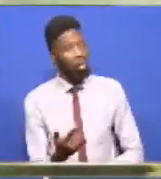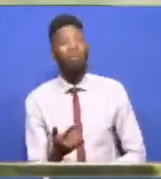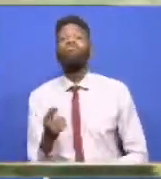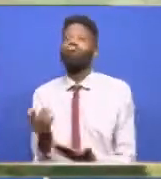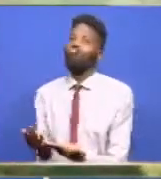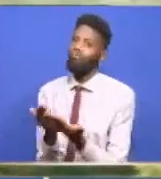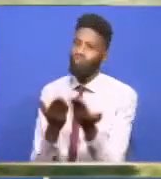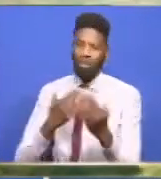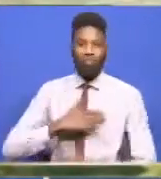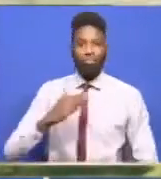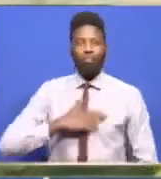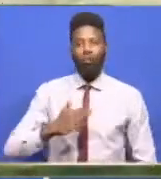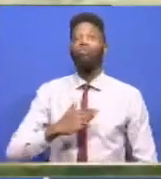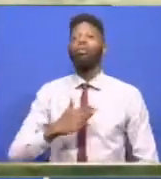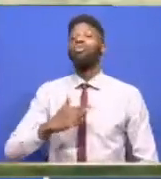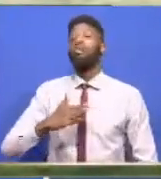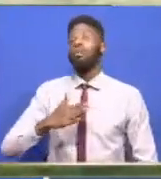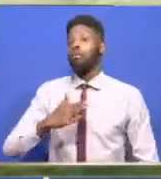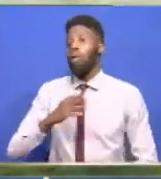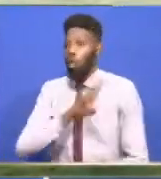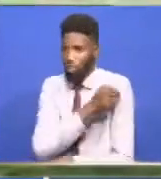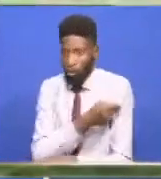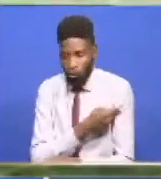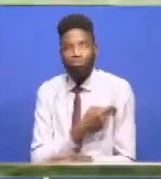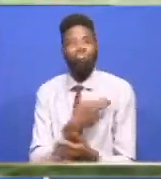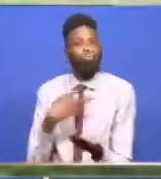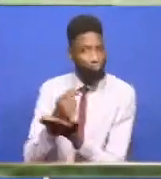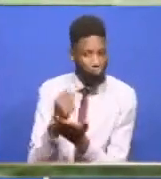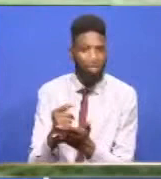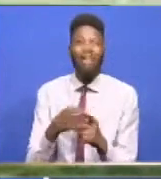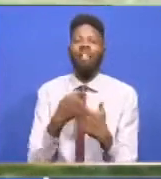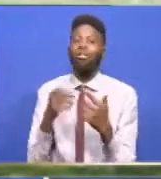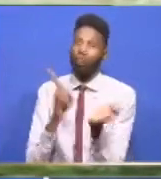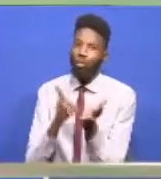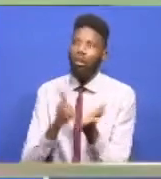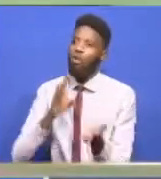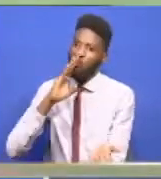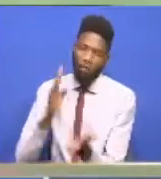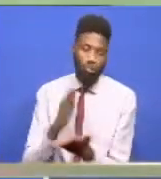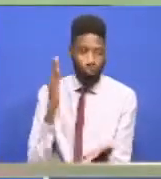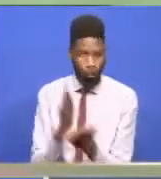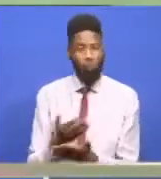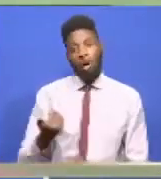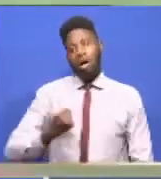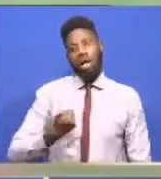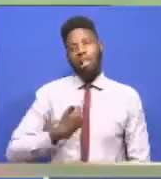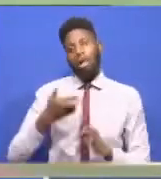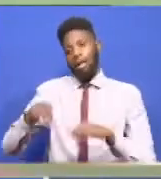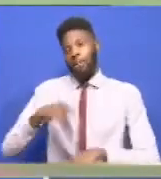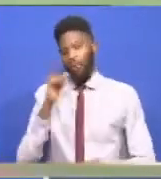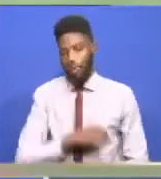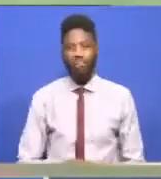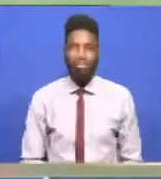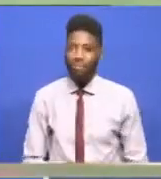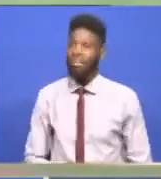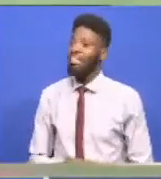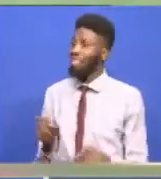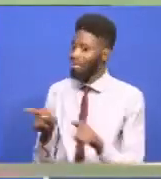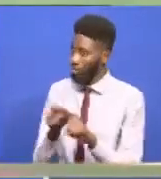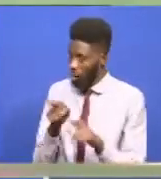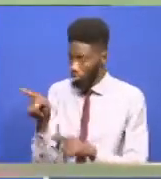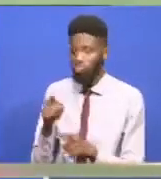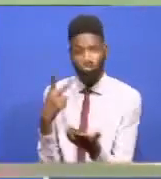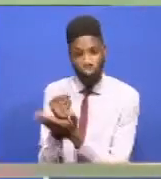Samburu County Referral Hospital for treatment, and doctors confirmed that indeed the girl had been defiled. Kadio alitibiwa, akapeana hiyo maneno